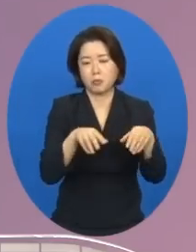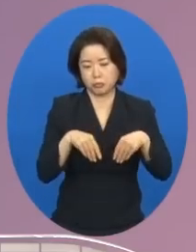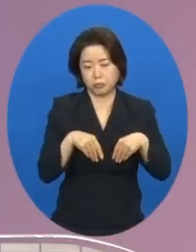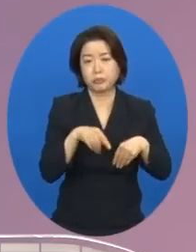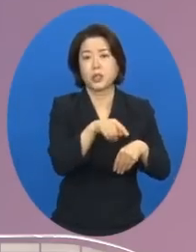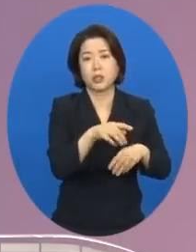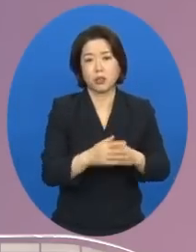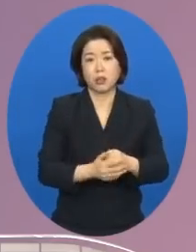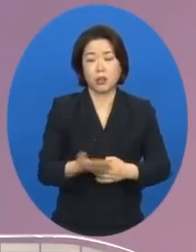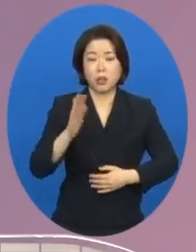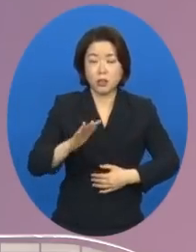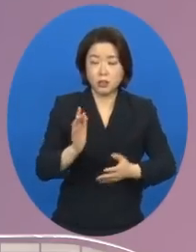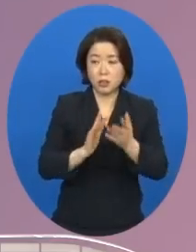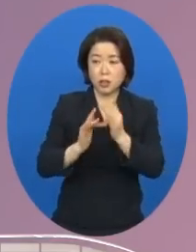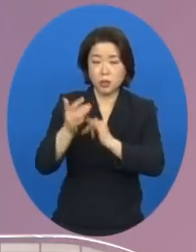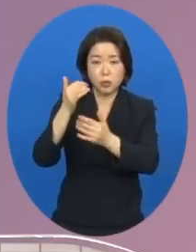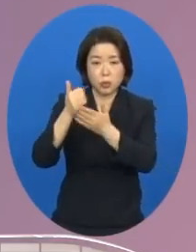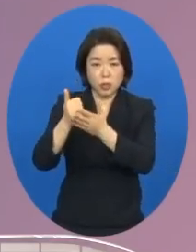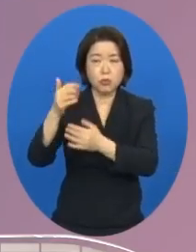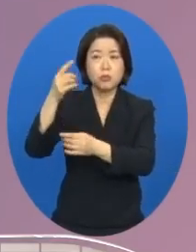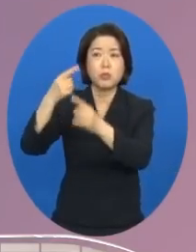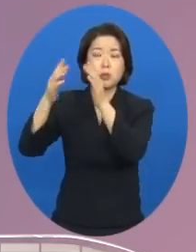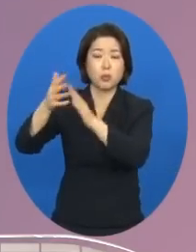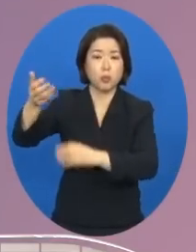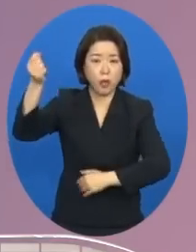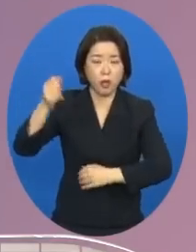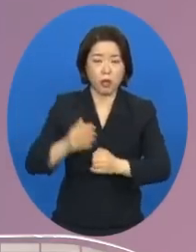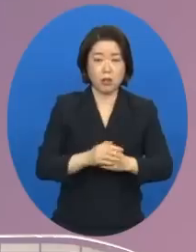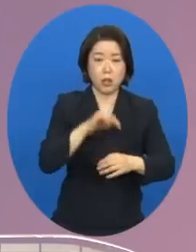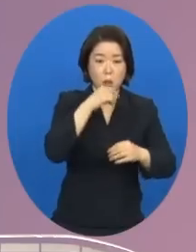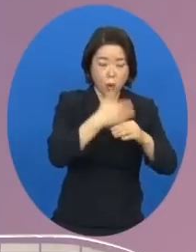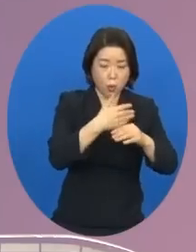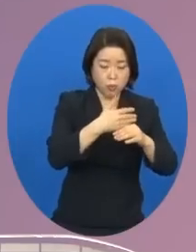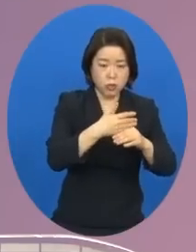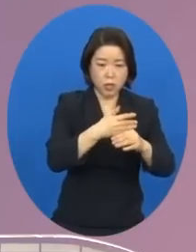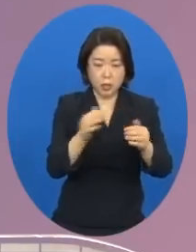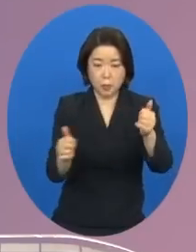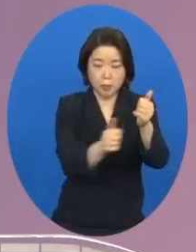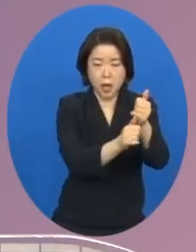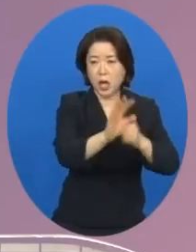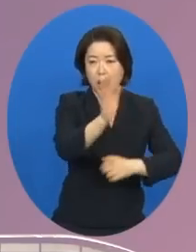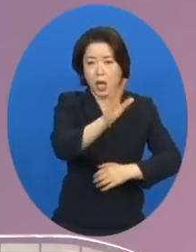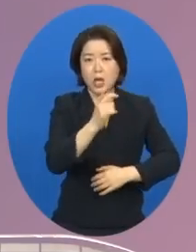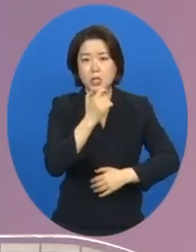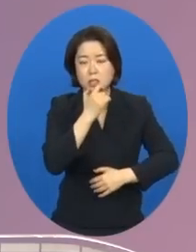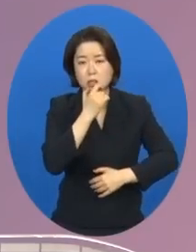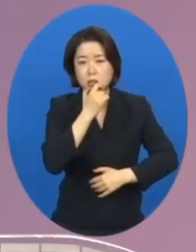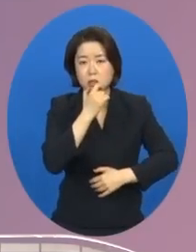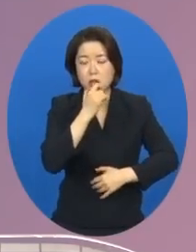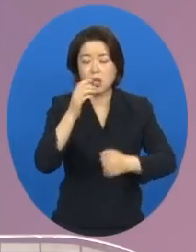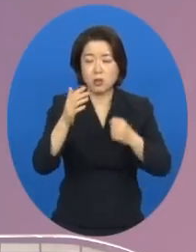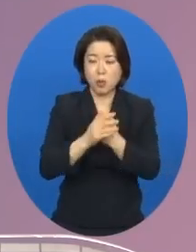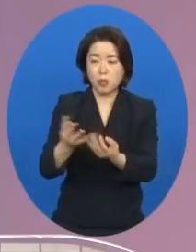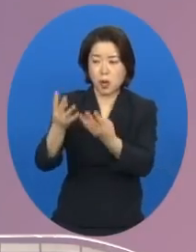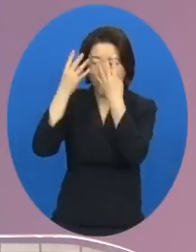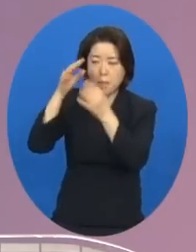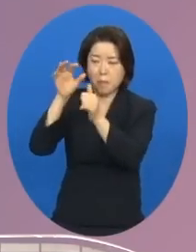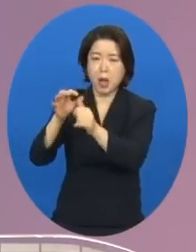교회인데 공산당 밑에 들어갈 수는 없다. 그래서 감옥에 들어간 목회자들도 많았습니다.